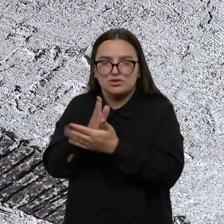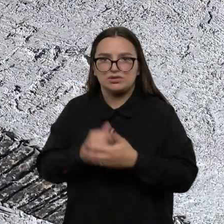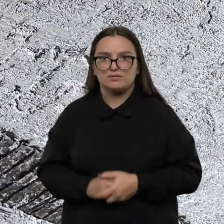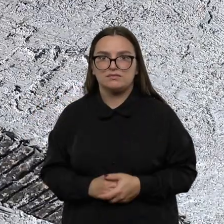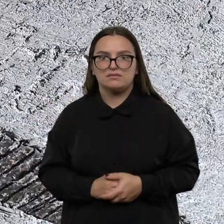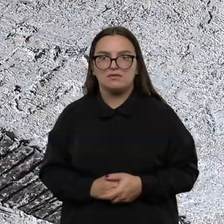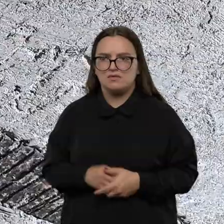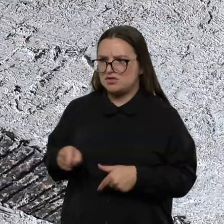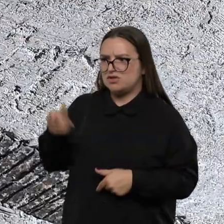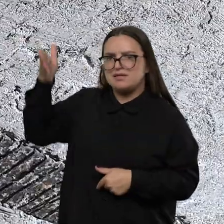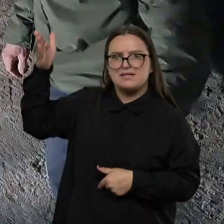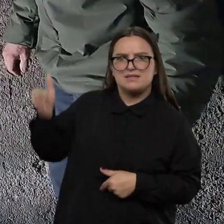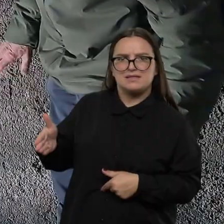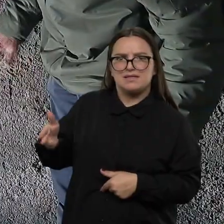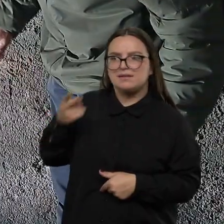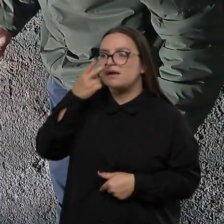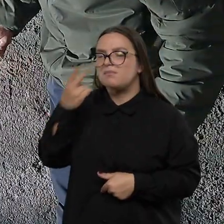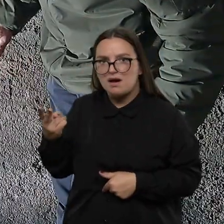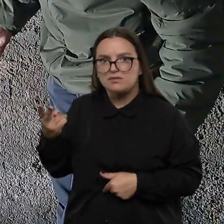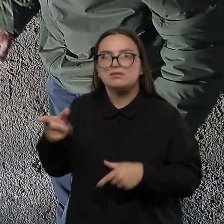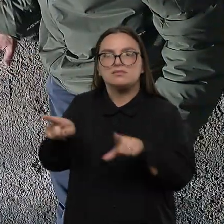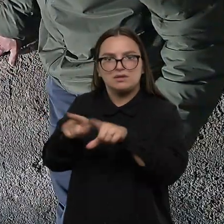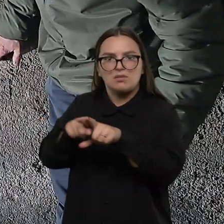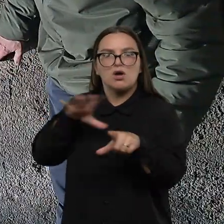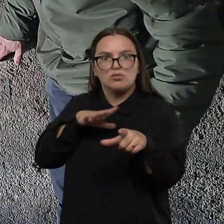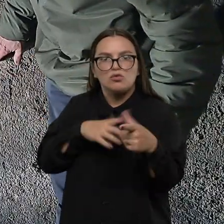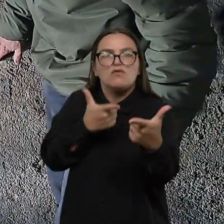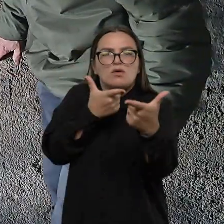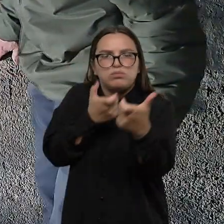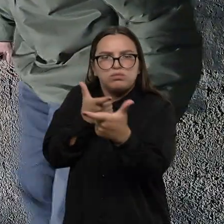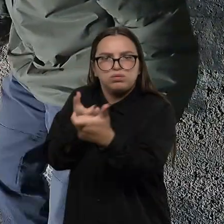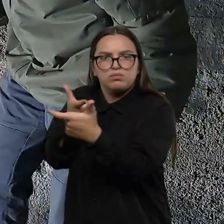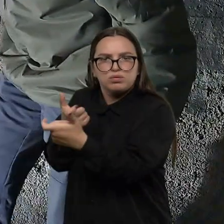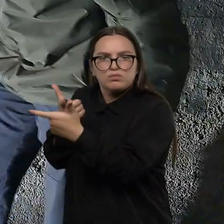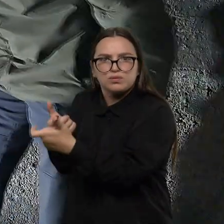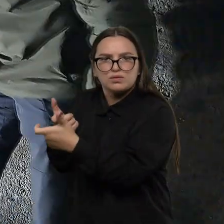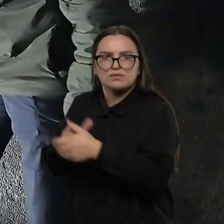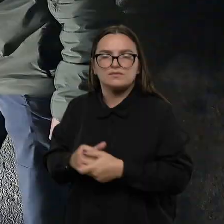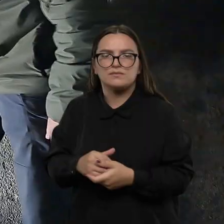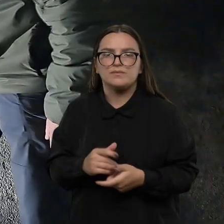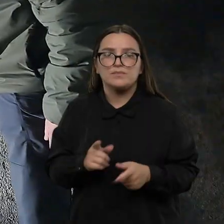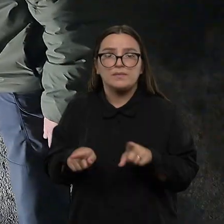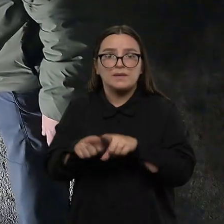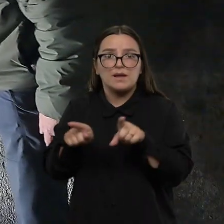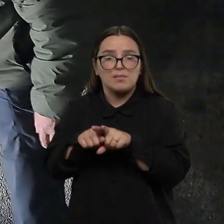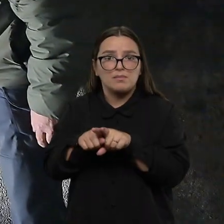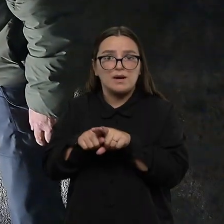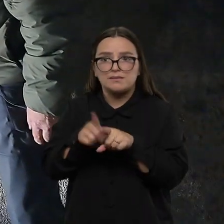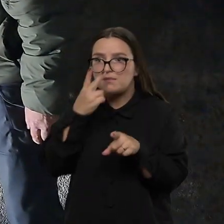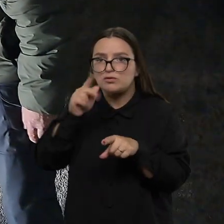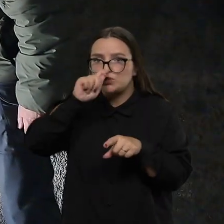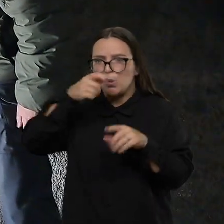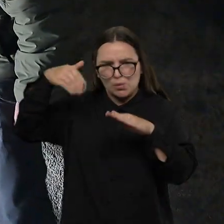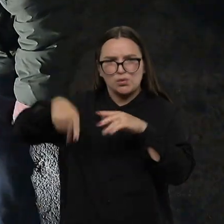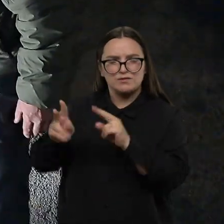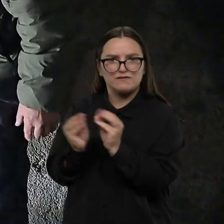didumo, išraižymo. Lieka nežinoma, kurio įvykio pasekmė atsirado šios kulkų